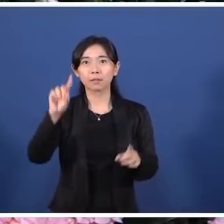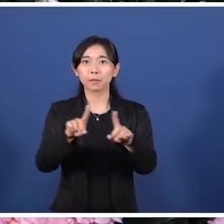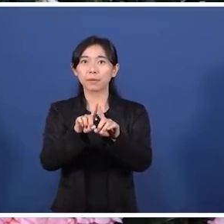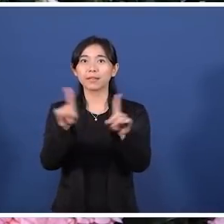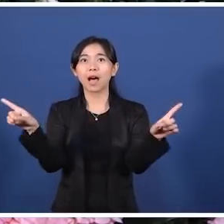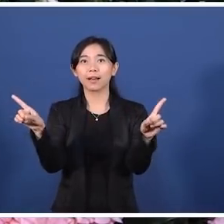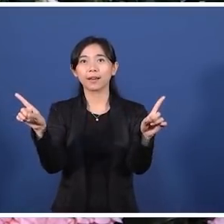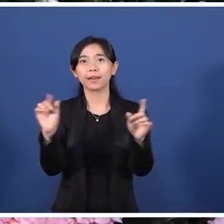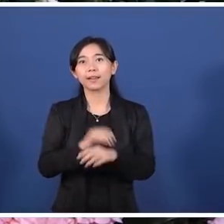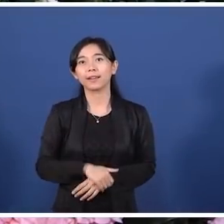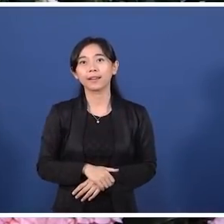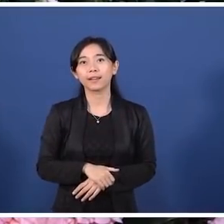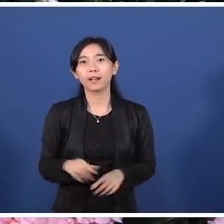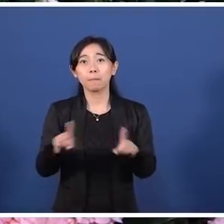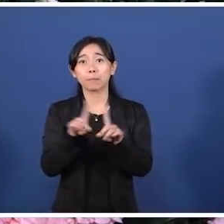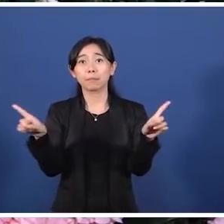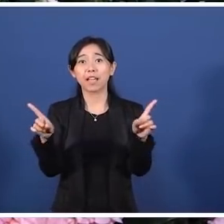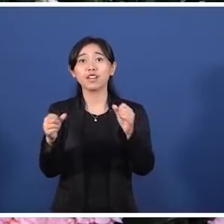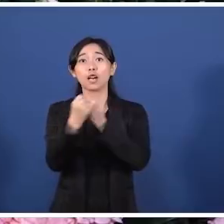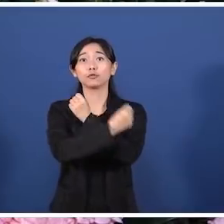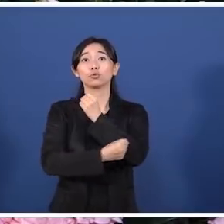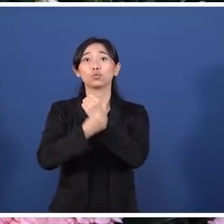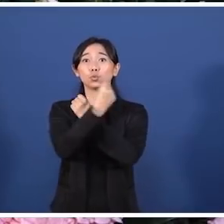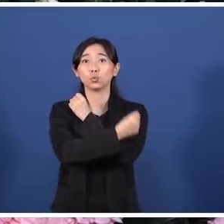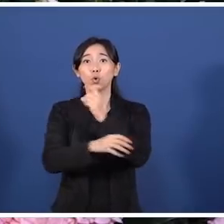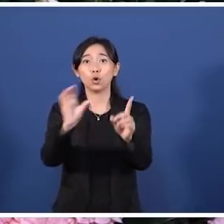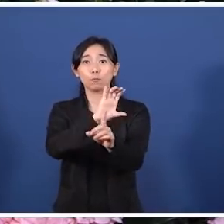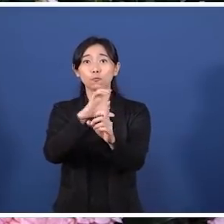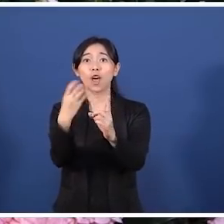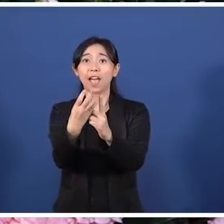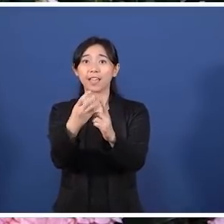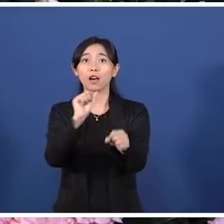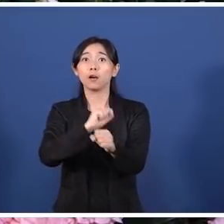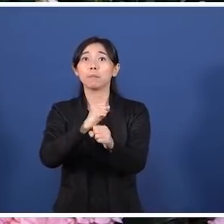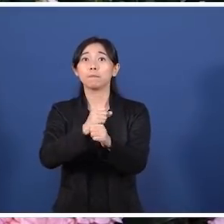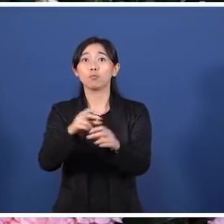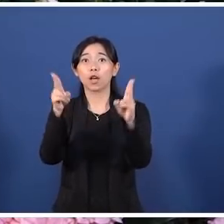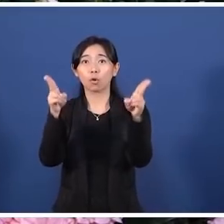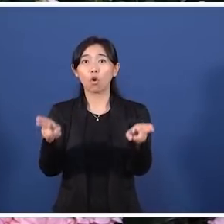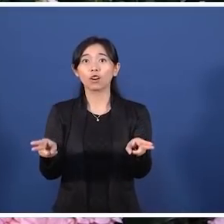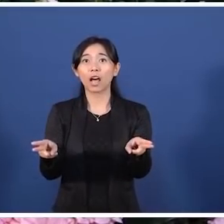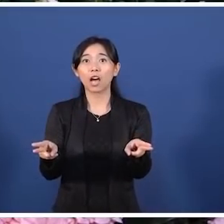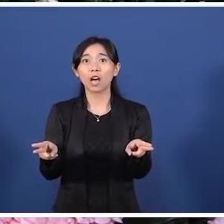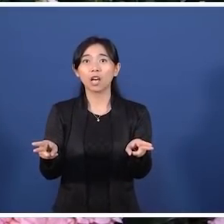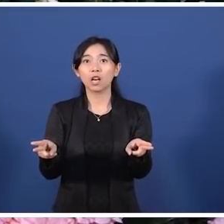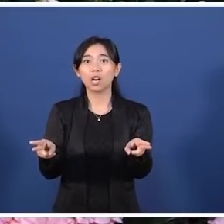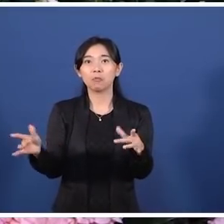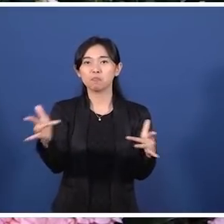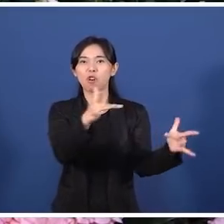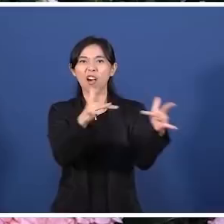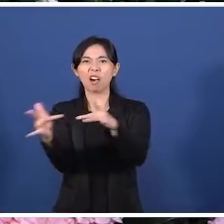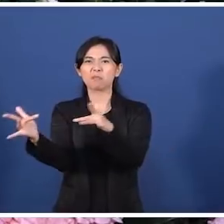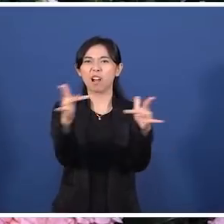perbedaan. Perbedaan suku, perbedaan tradisi membuat orang saling menyingkirkan,